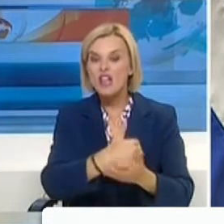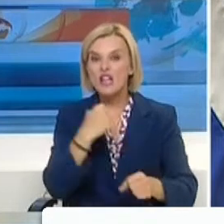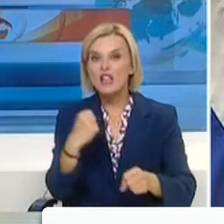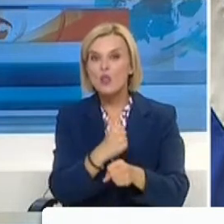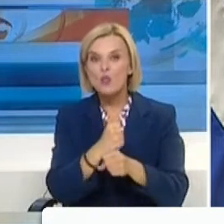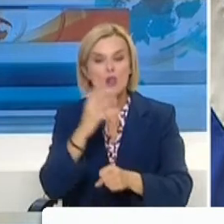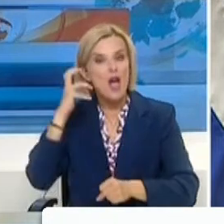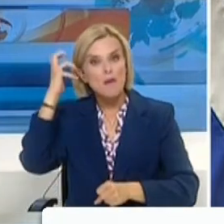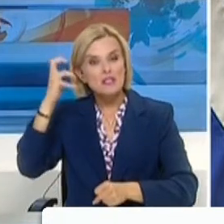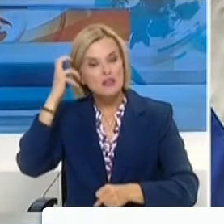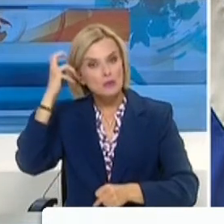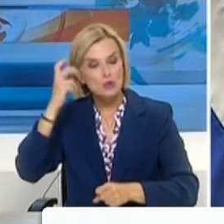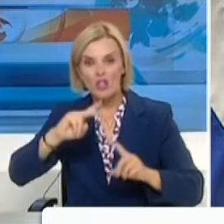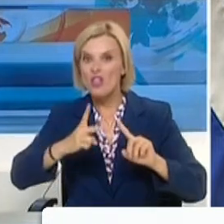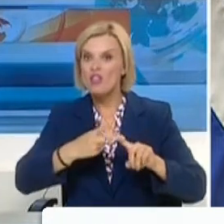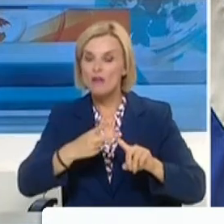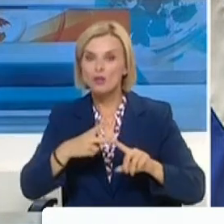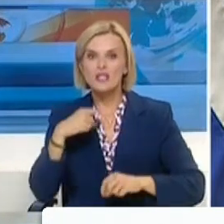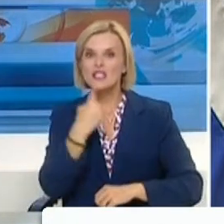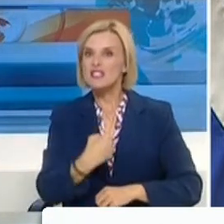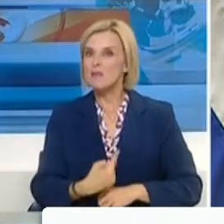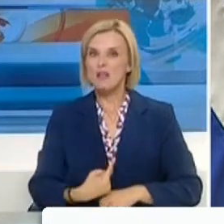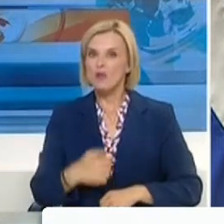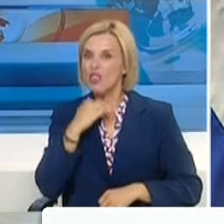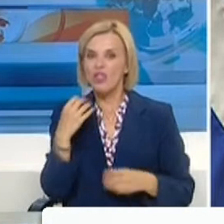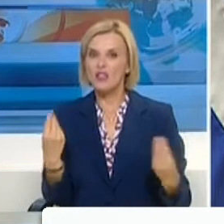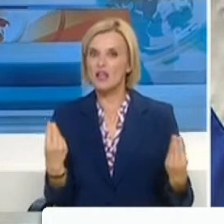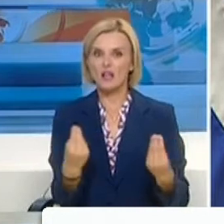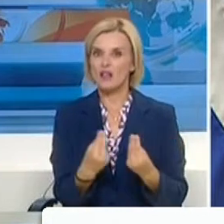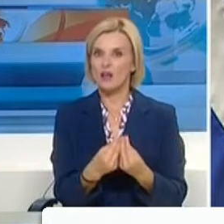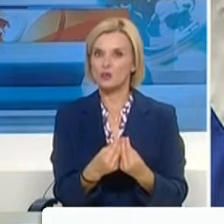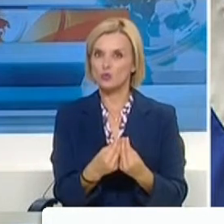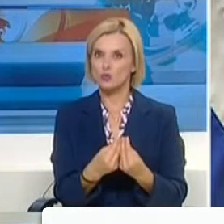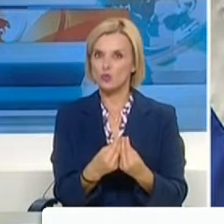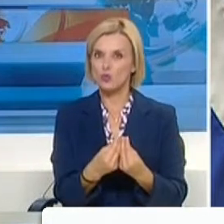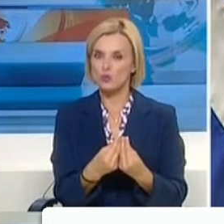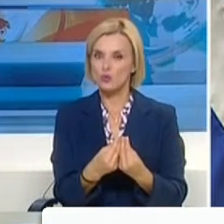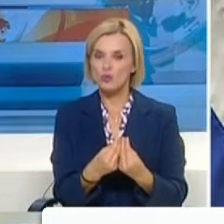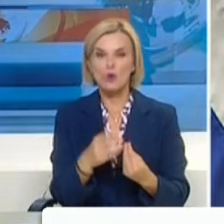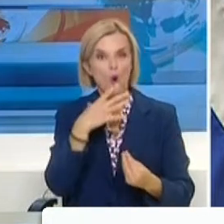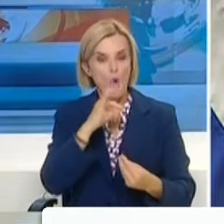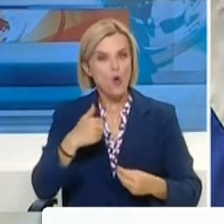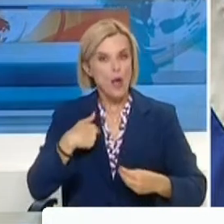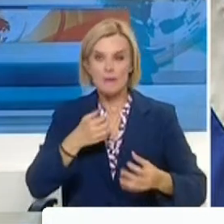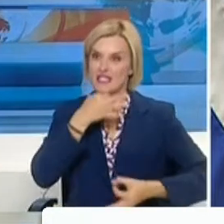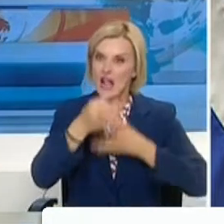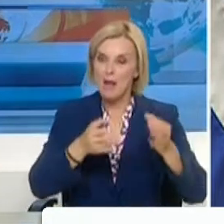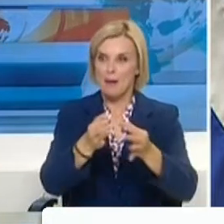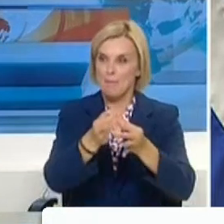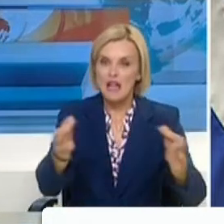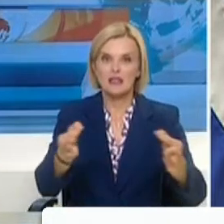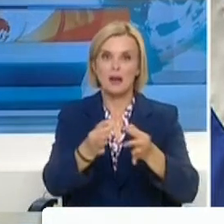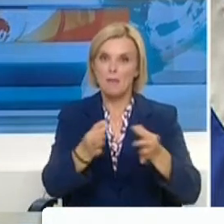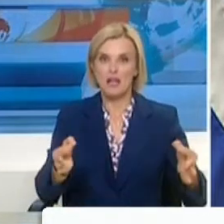δεύτερο, που πηγάζει από το πρώτο, συμπεριφορές που δεν ταιριάζουν στη στρατηγική που συστήνει όλος ο επιστημονικός κόσμος αναδεικνύονται.